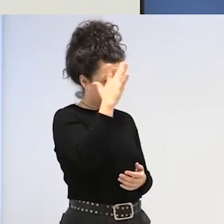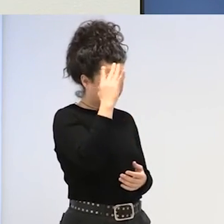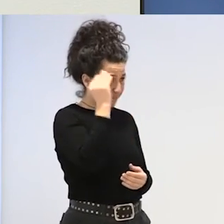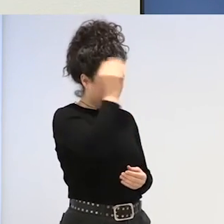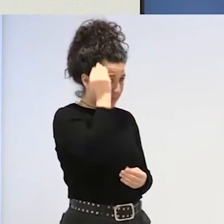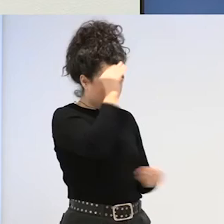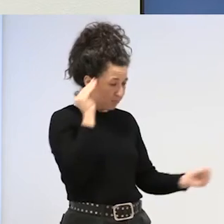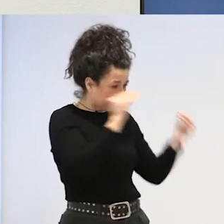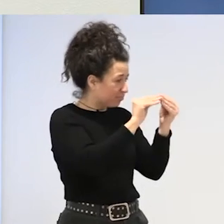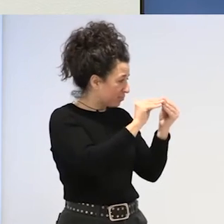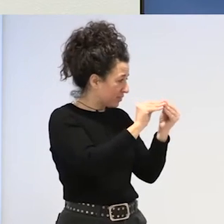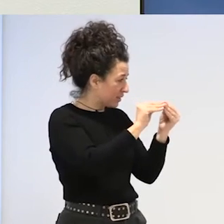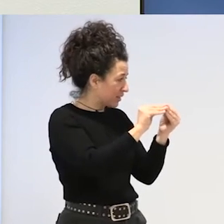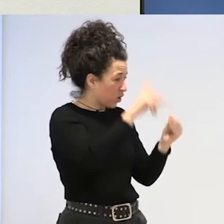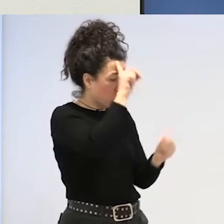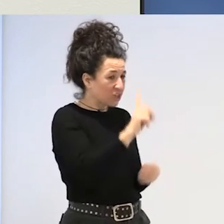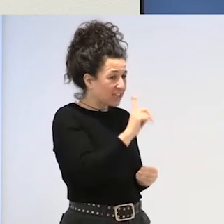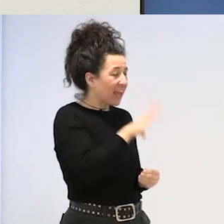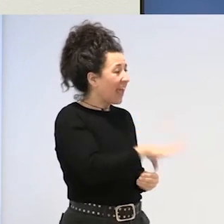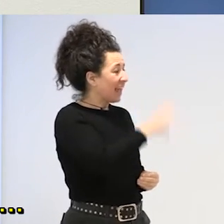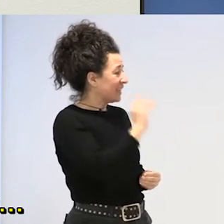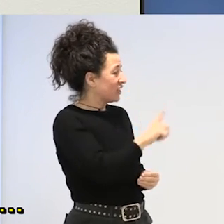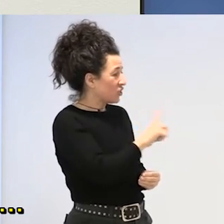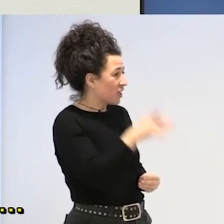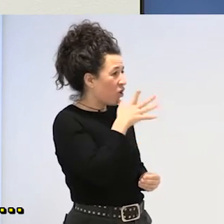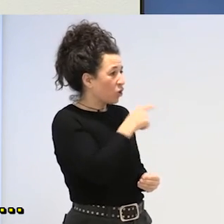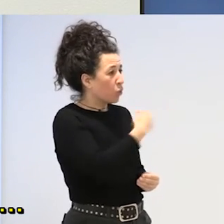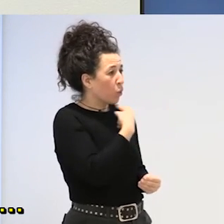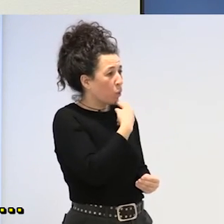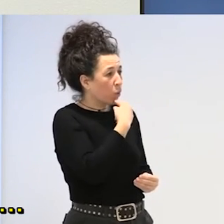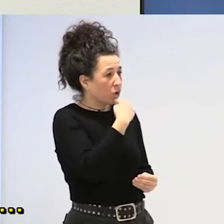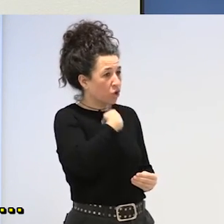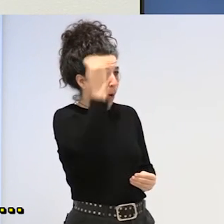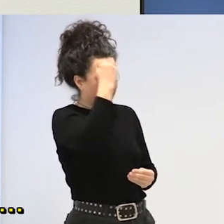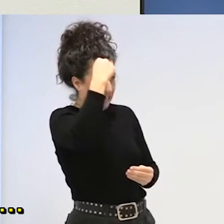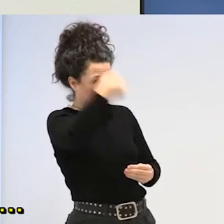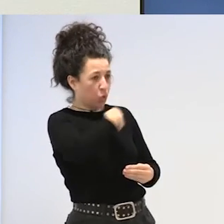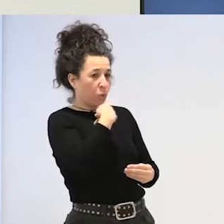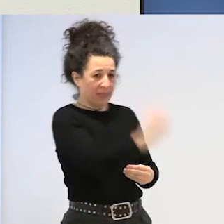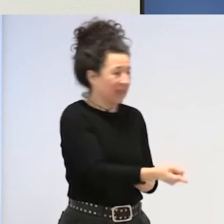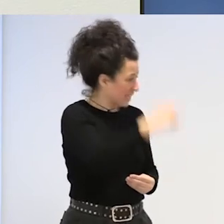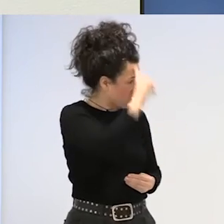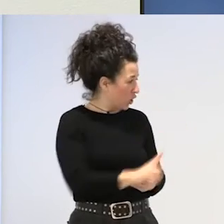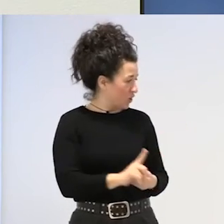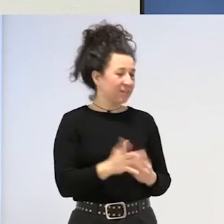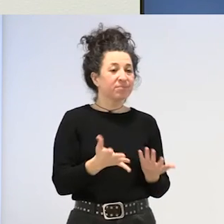egite, lertzen dizudan, edo nik pensatzen dudan esaten duzula. Ba, imaginatu.